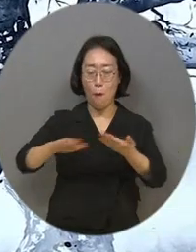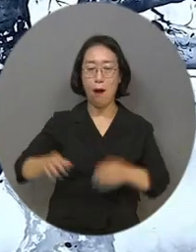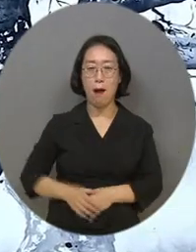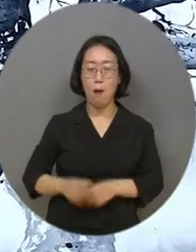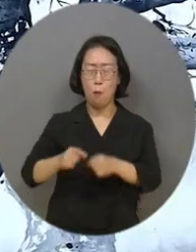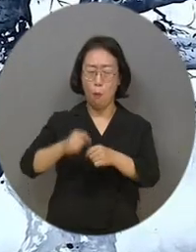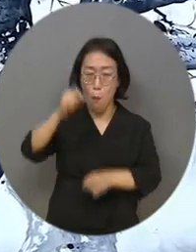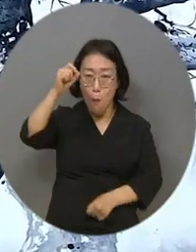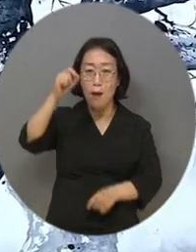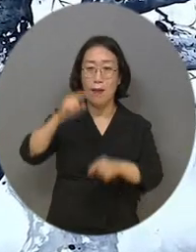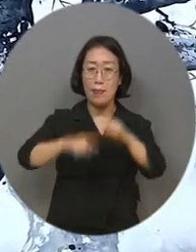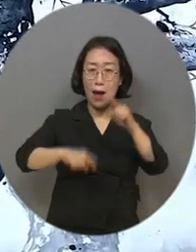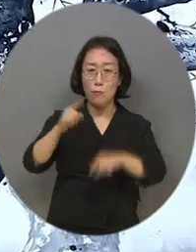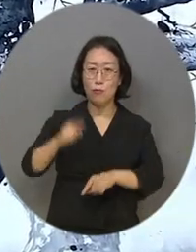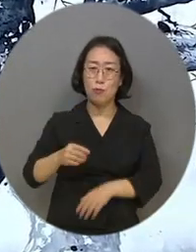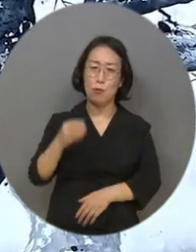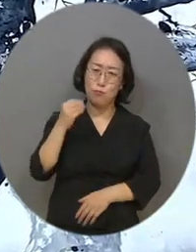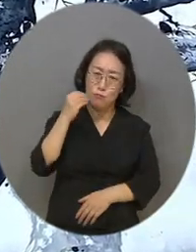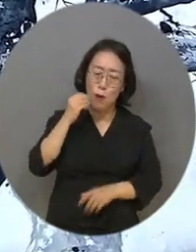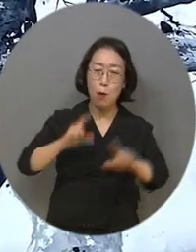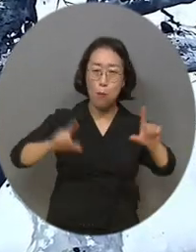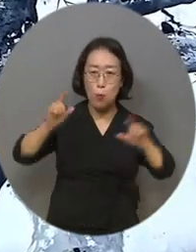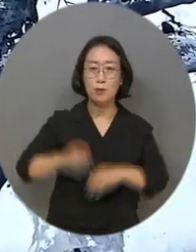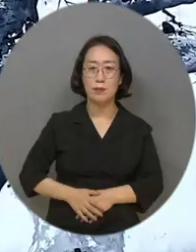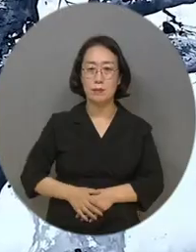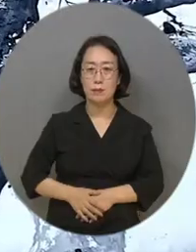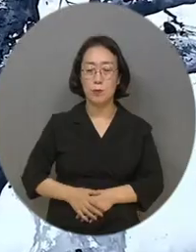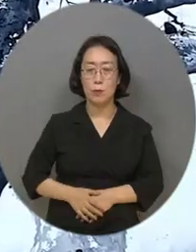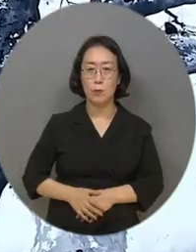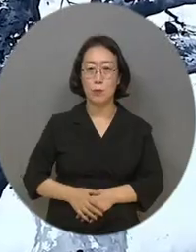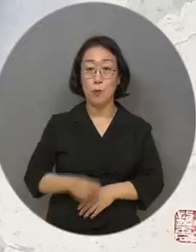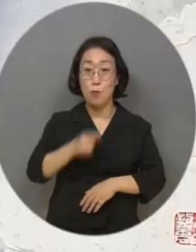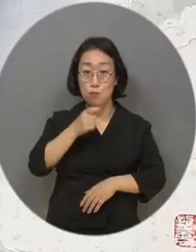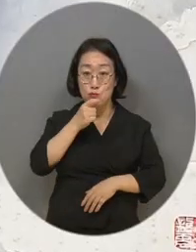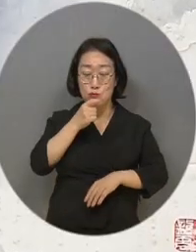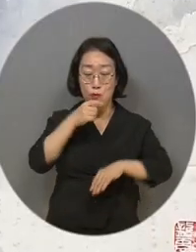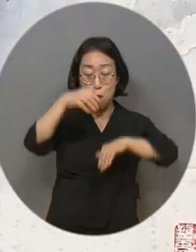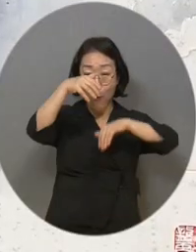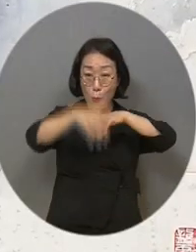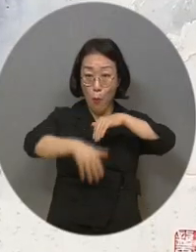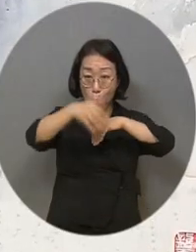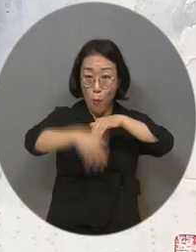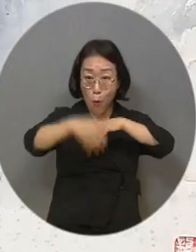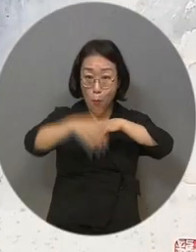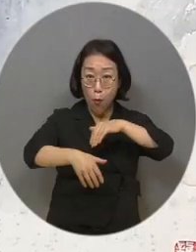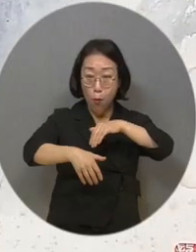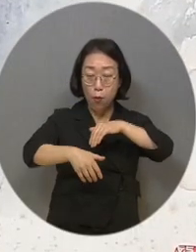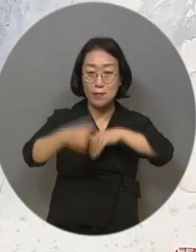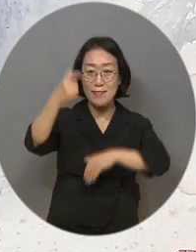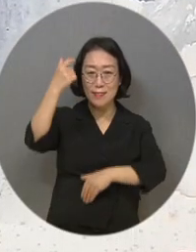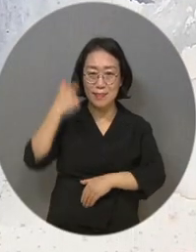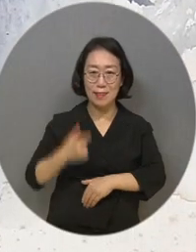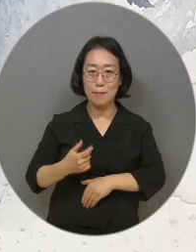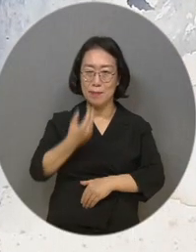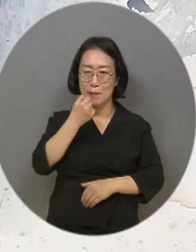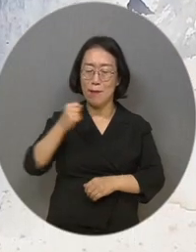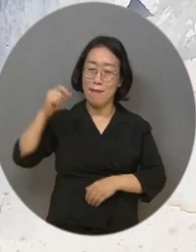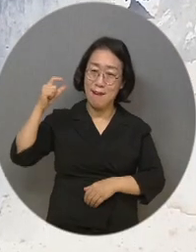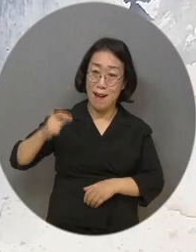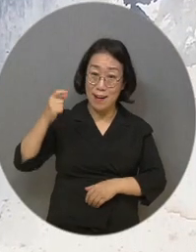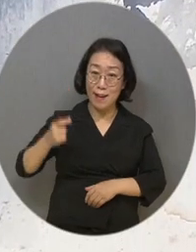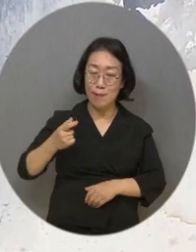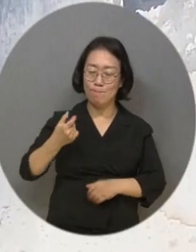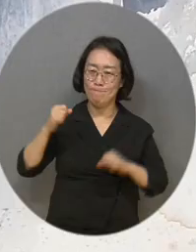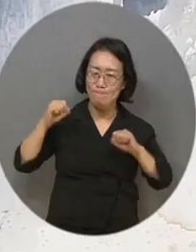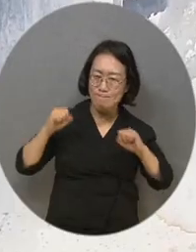나이 든 고목들의 군무와 계곡에서 힘차게 흘러내리는 폭포수 등은 끈질긴 생명력을